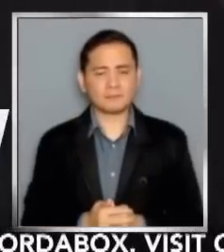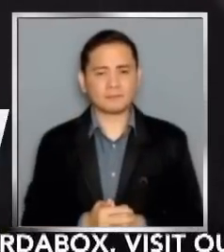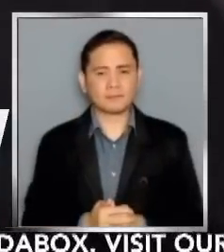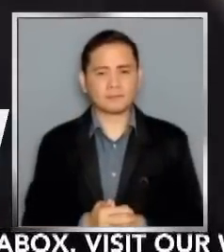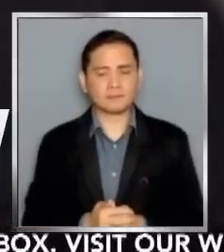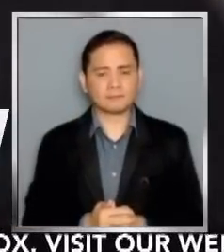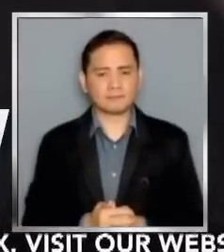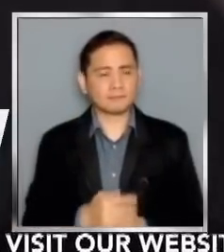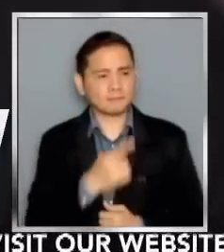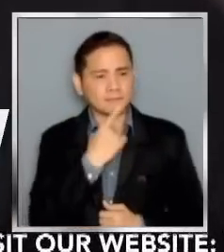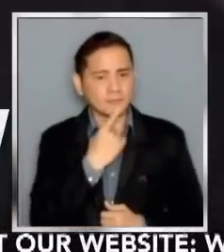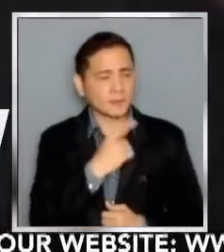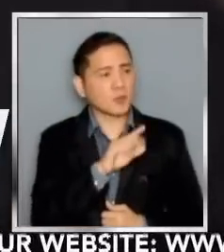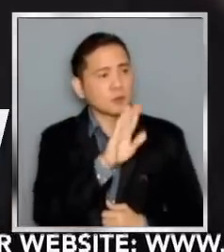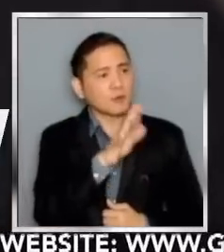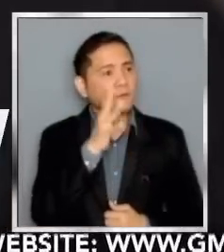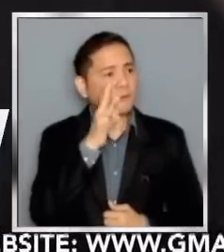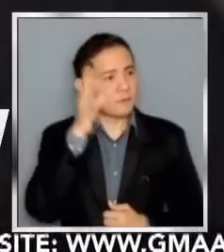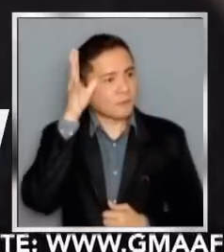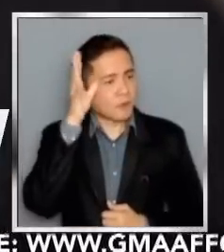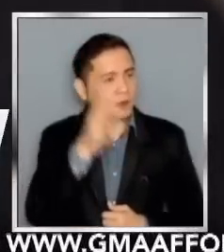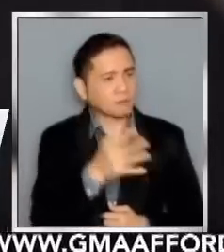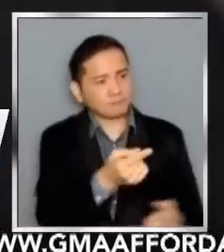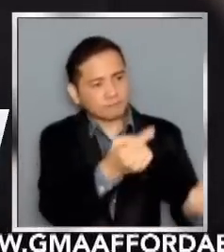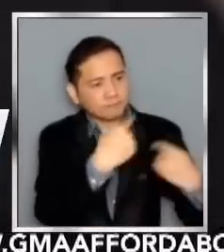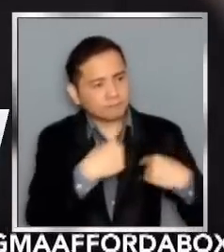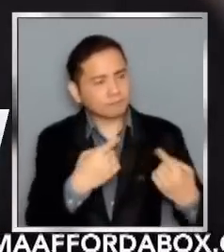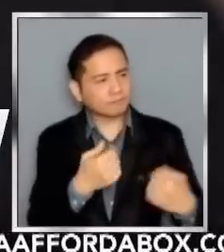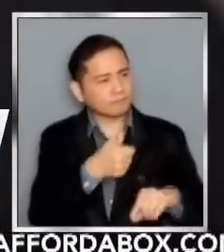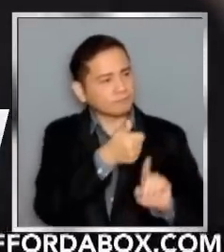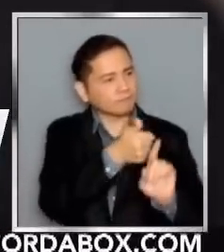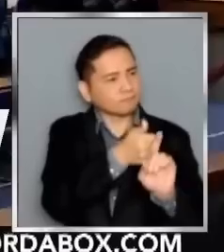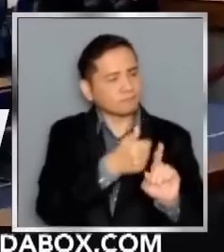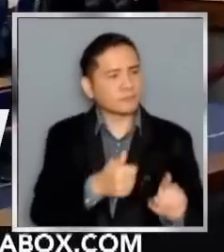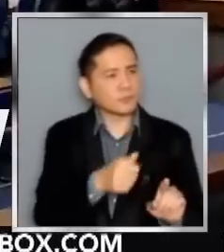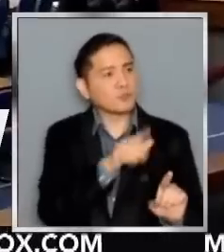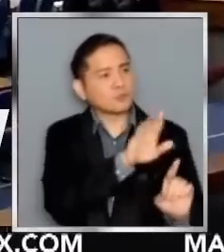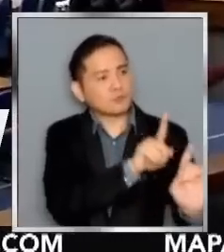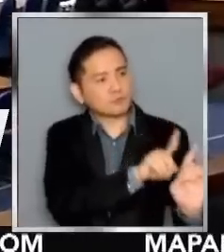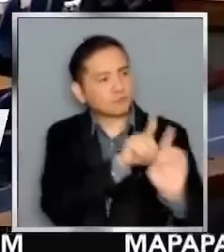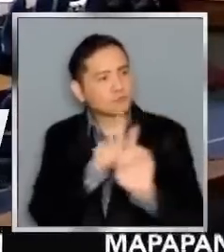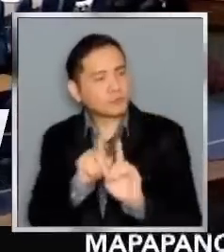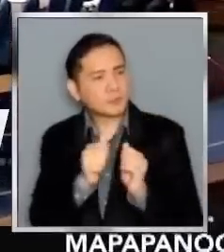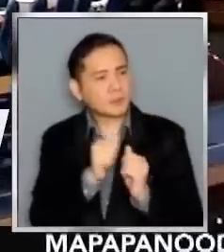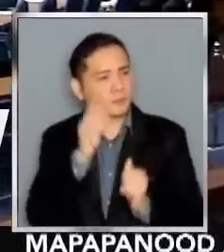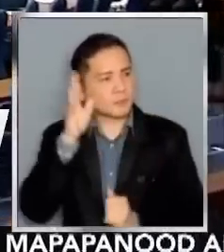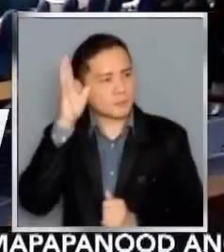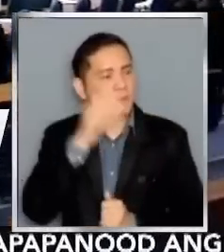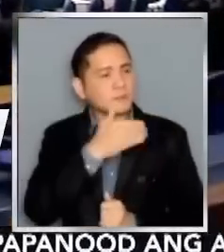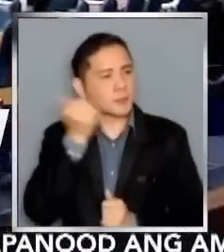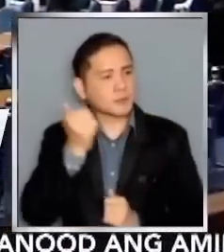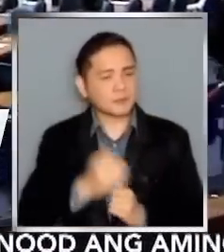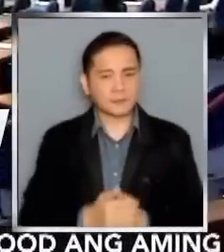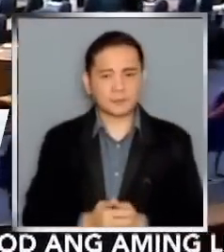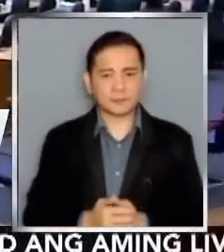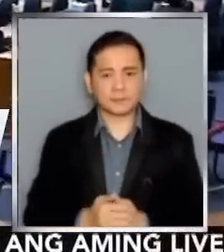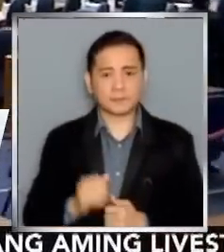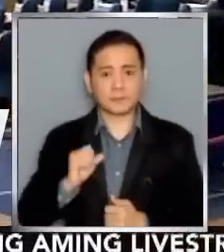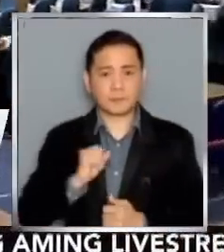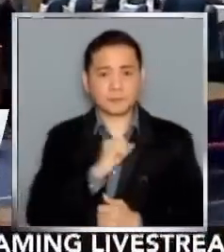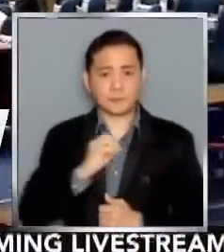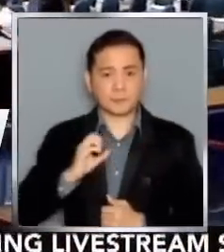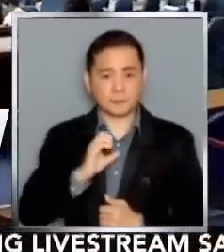dito si Papa or papuntahin mo dito si Mama or balik ka na lang pagkasama mo sila. Isinusulong sa kamera ang panukalang batas na